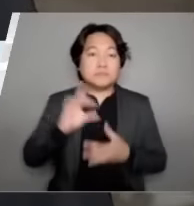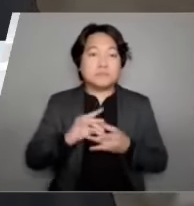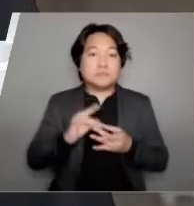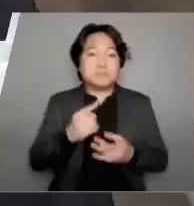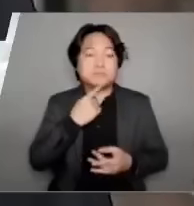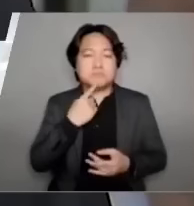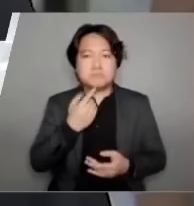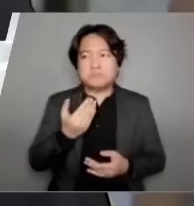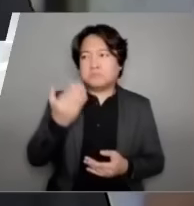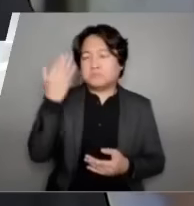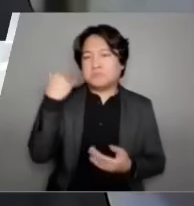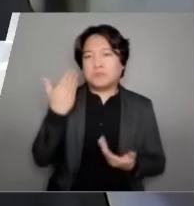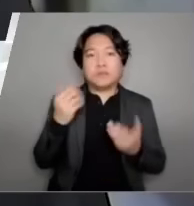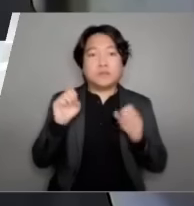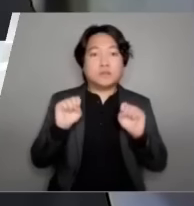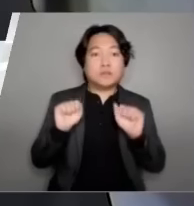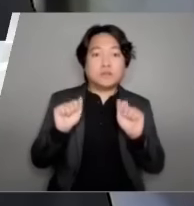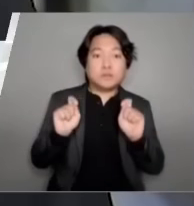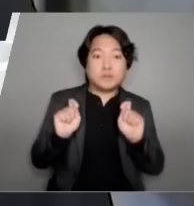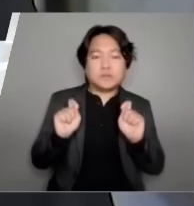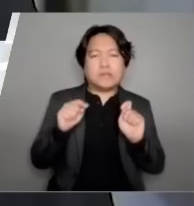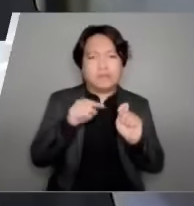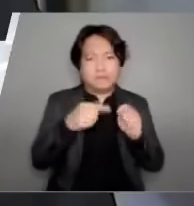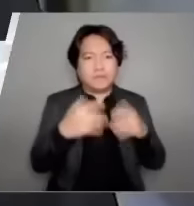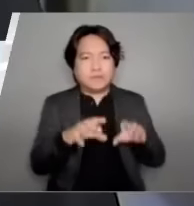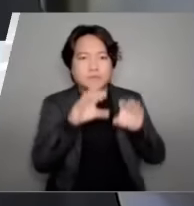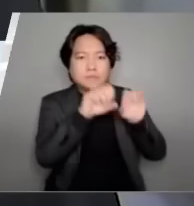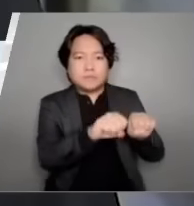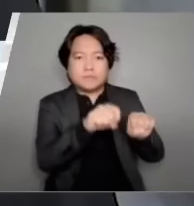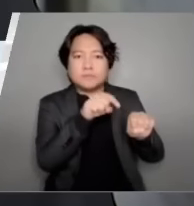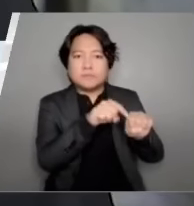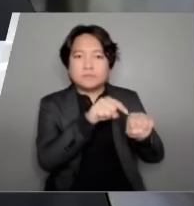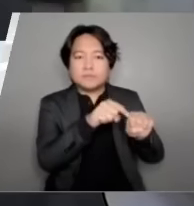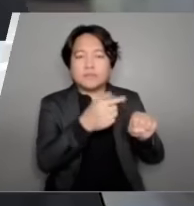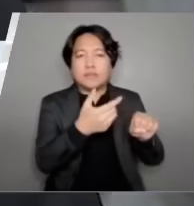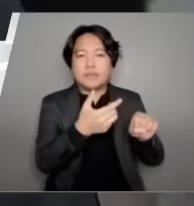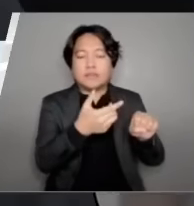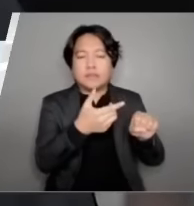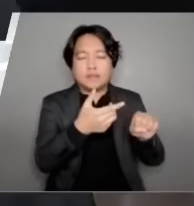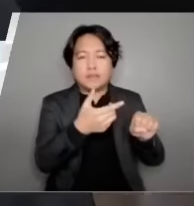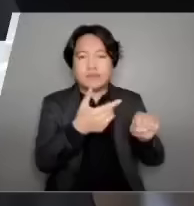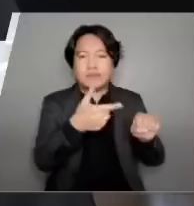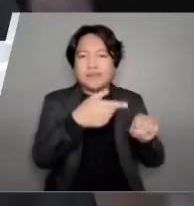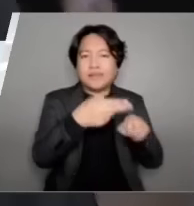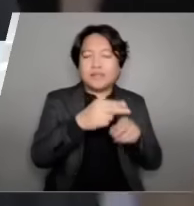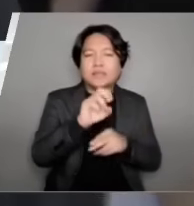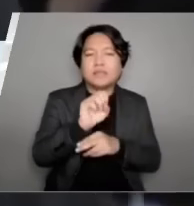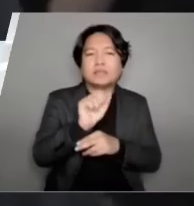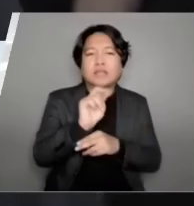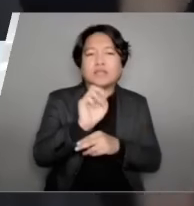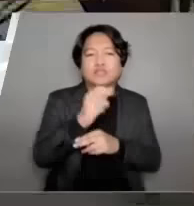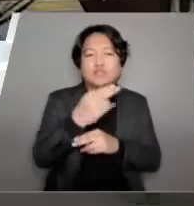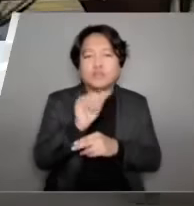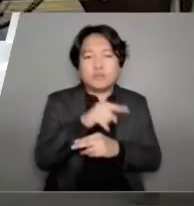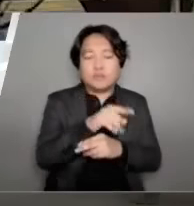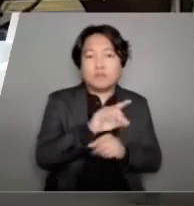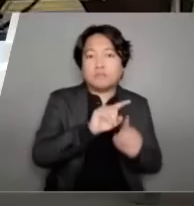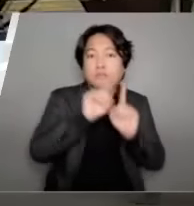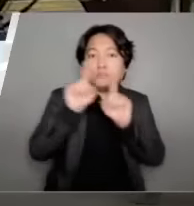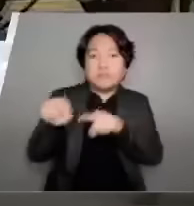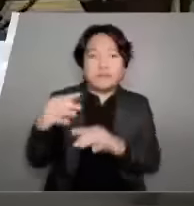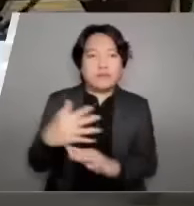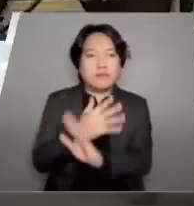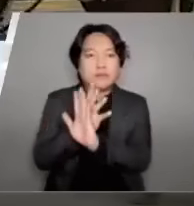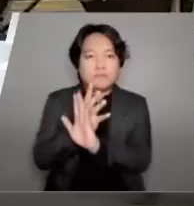na si Zhang Ji. In Davao na nag-attempt po na umalis but was arrested. Ayon